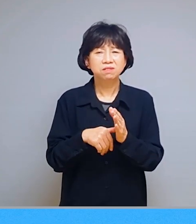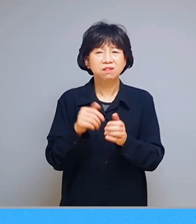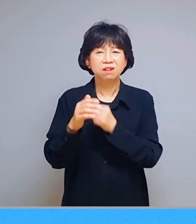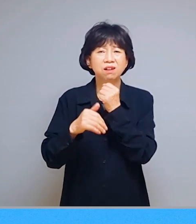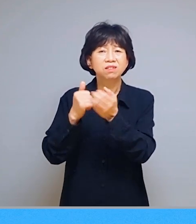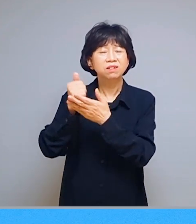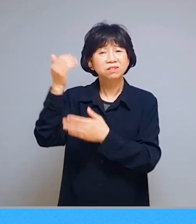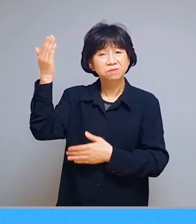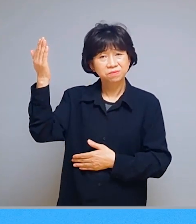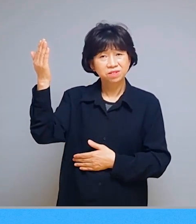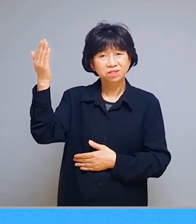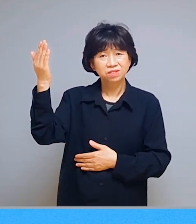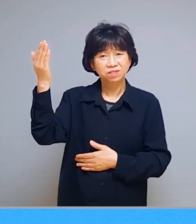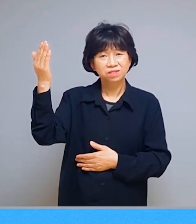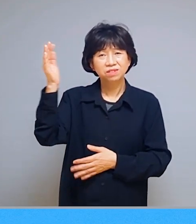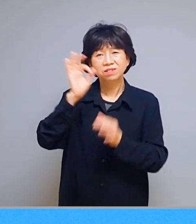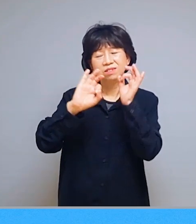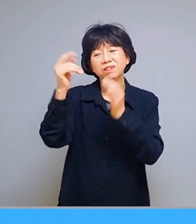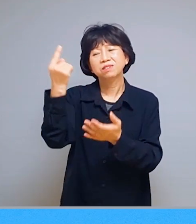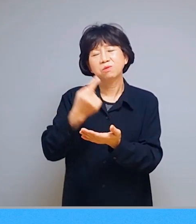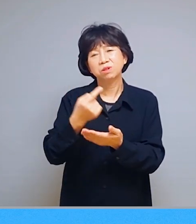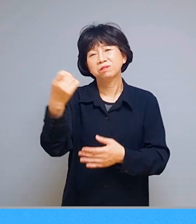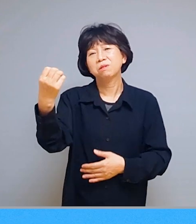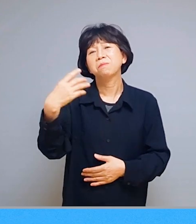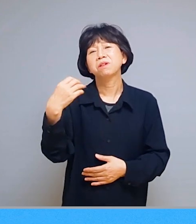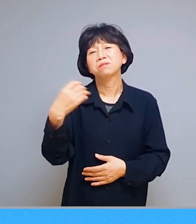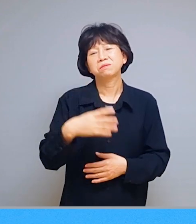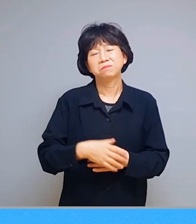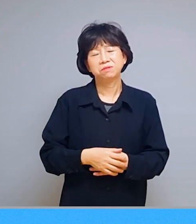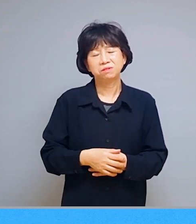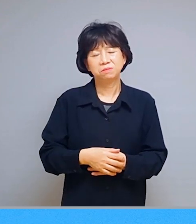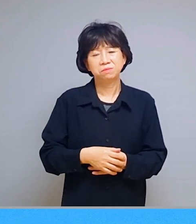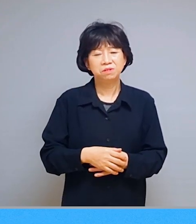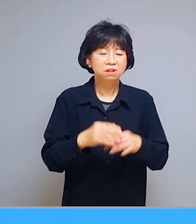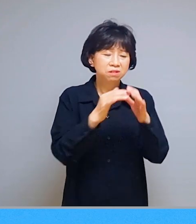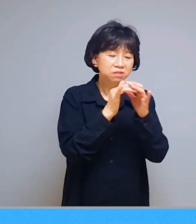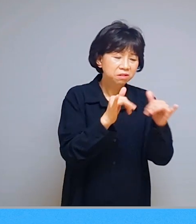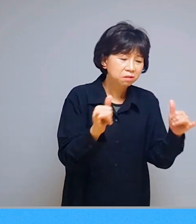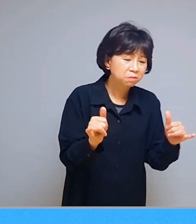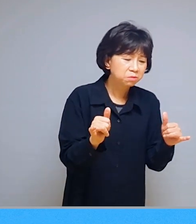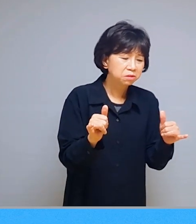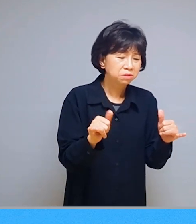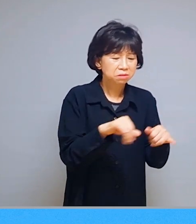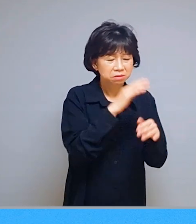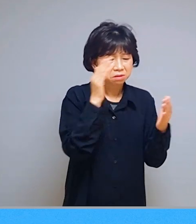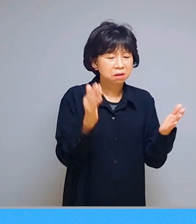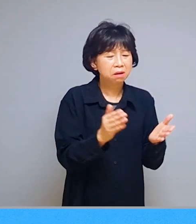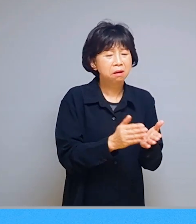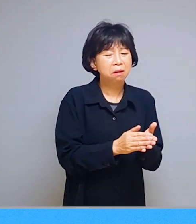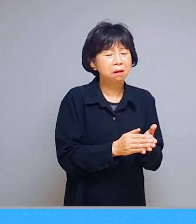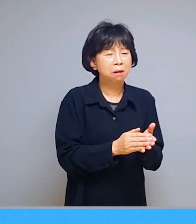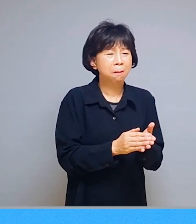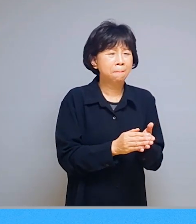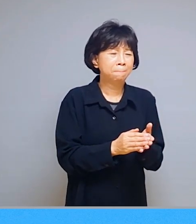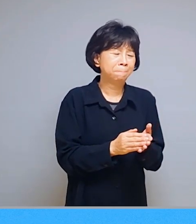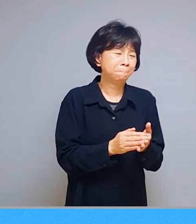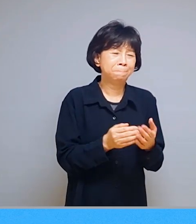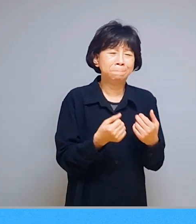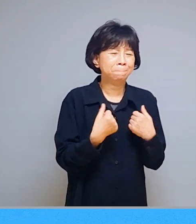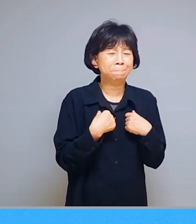하나님께서 바울을 통해 말씀하십니다. 사람들은 모든 것을 다 잃었다고 생각했지만 하나님은 여전히 그